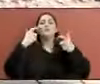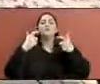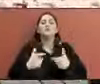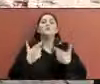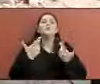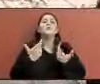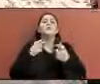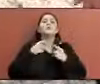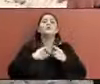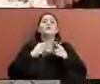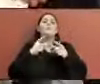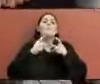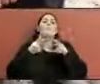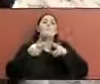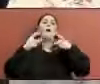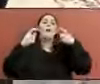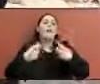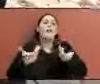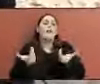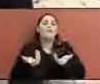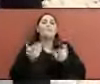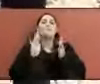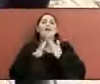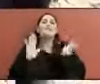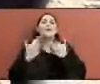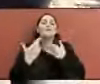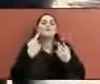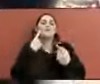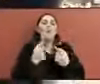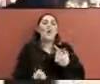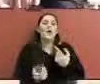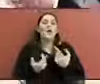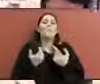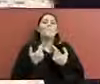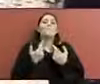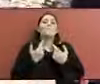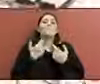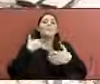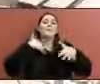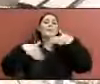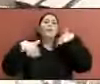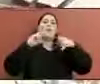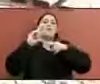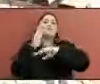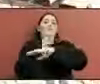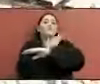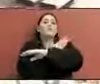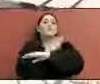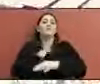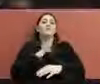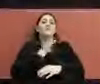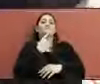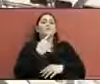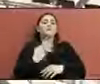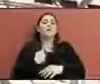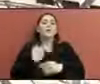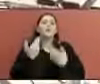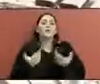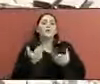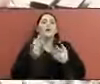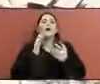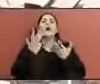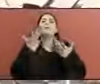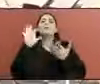şu mahallemizde, şu evde bir engelli vatandaşımız var denildi. Az önceki bahsettiğim STK'lardan olabilir